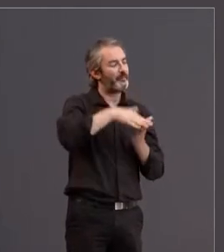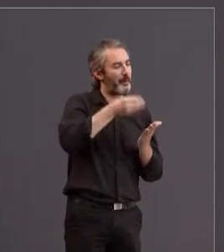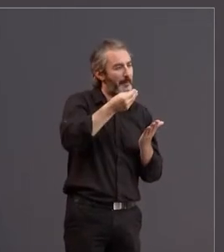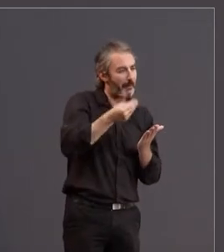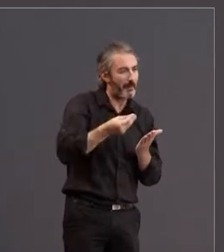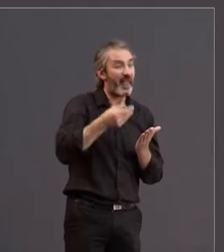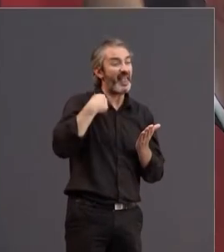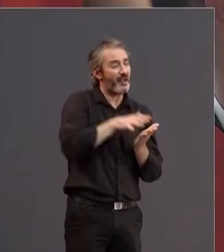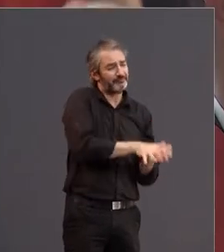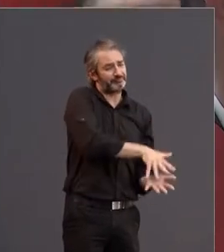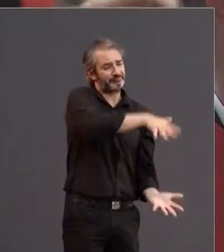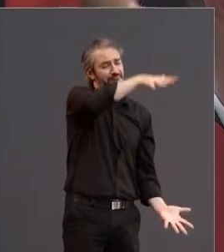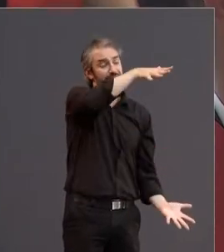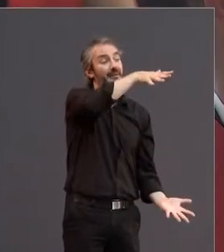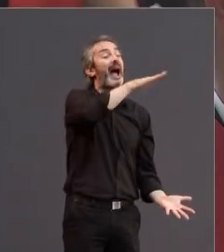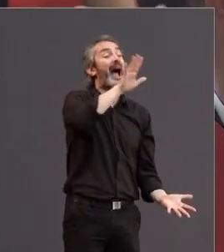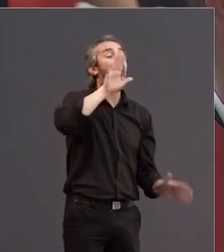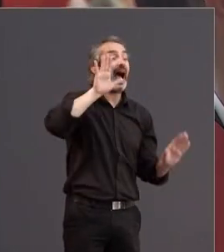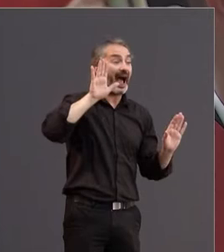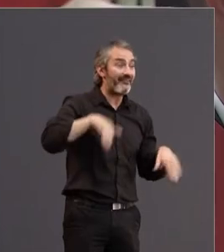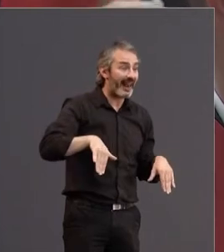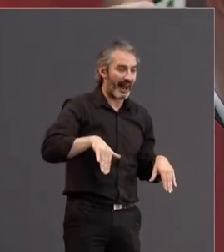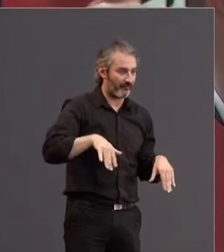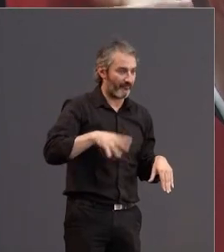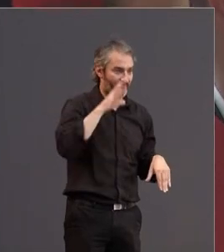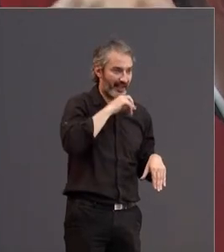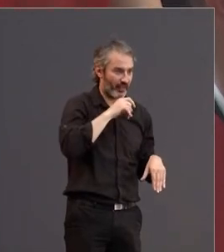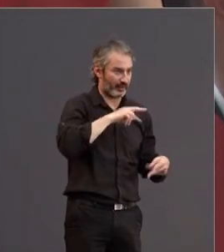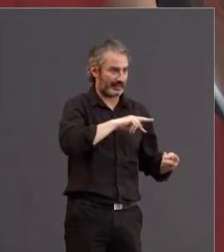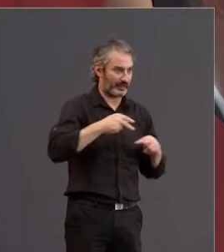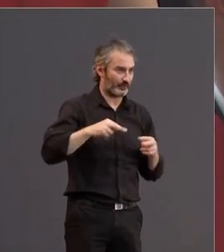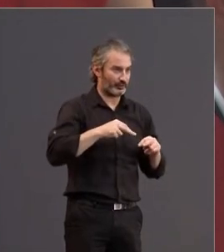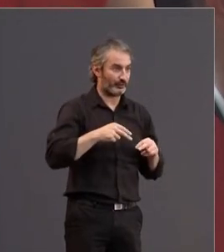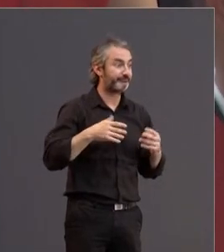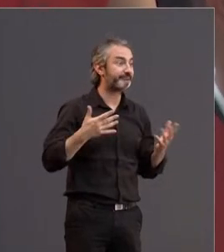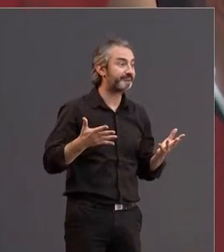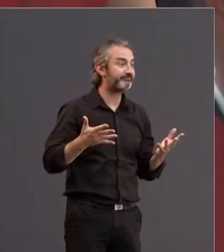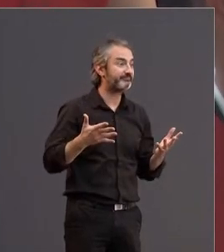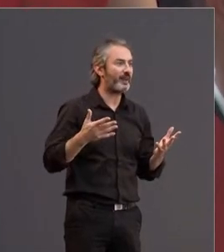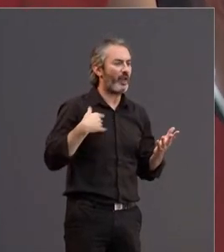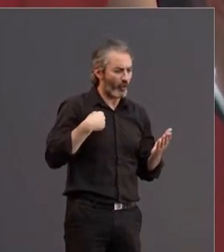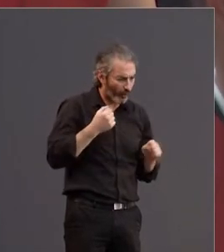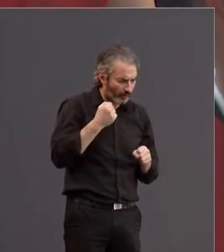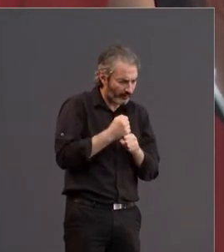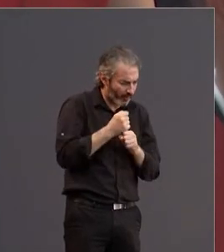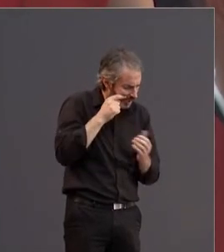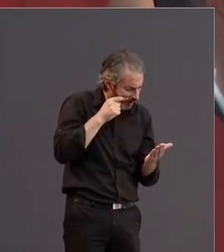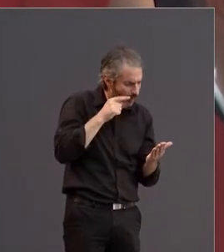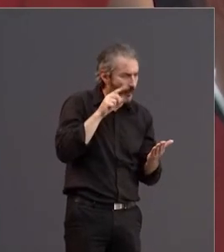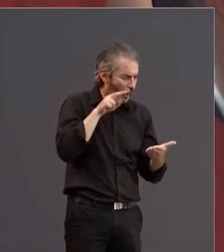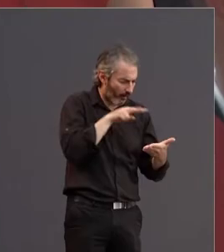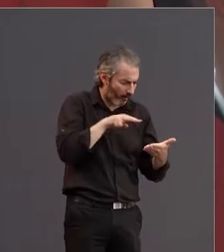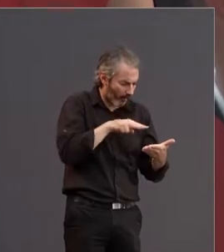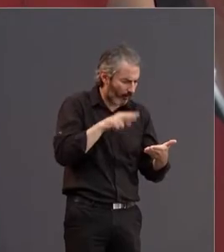imprès no sé quants fullets i clar, és que tu has fet la traducció, no? Em vaig repassar la feina, això és important